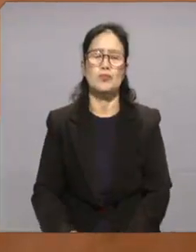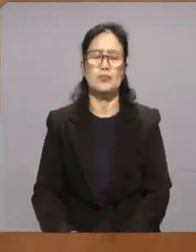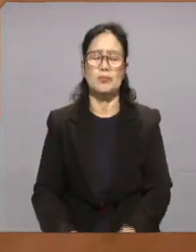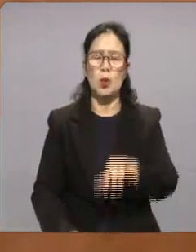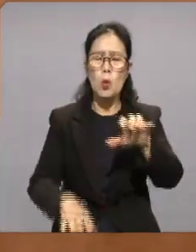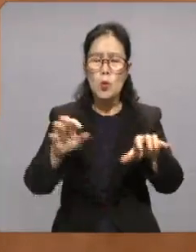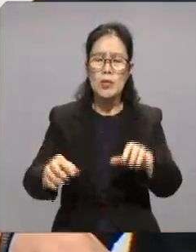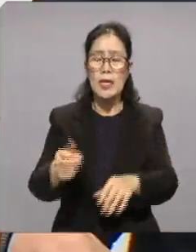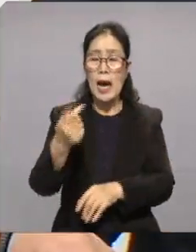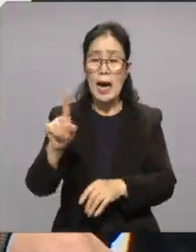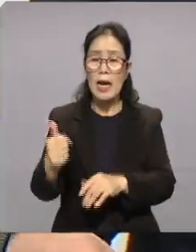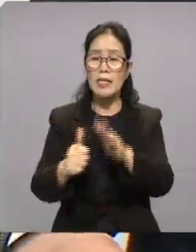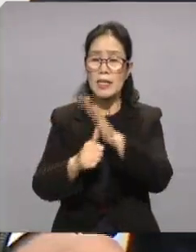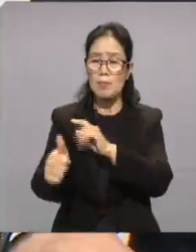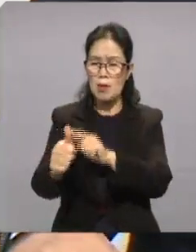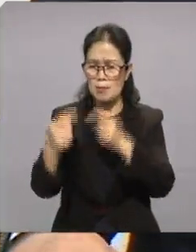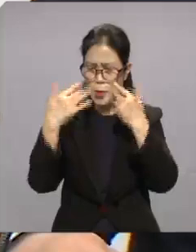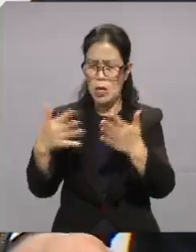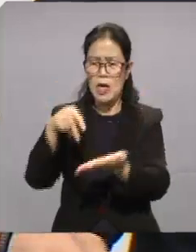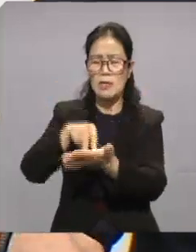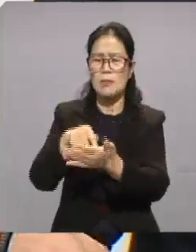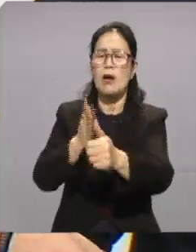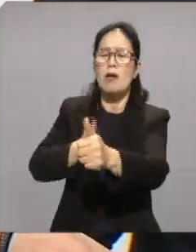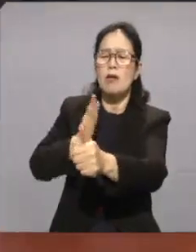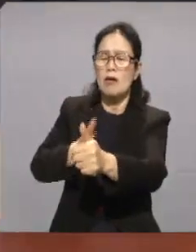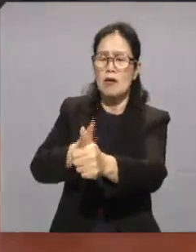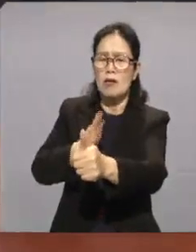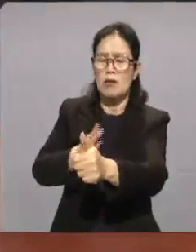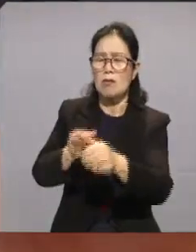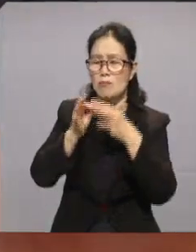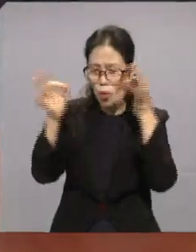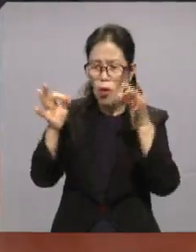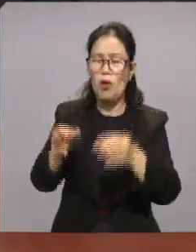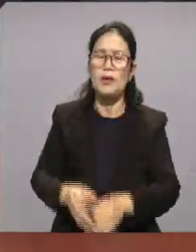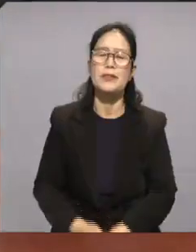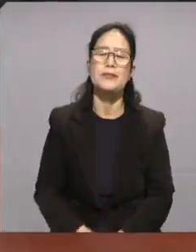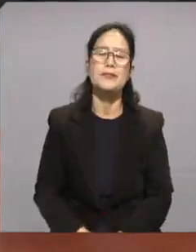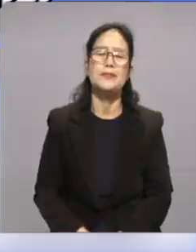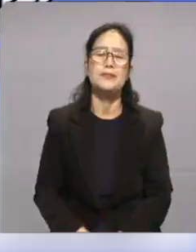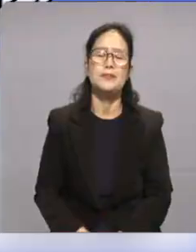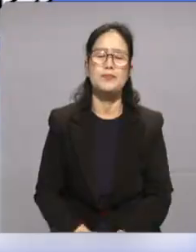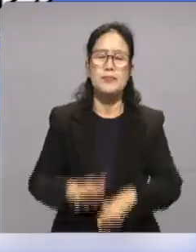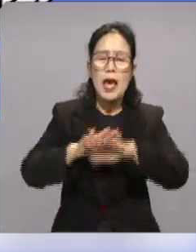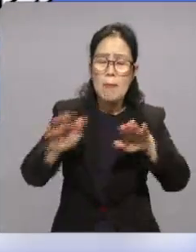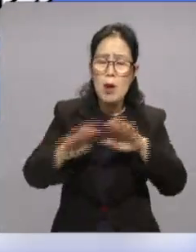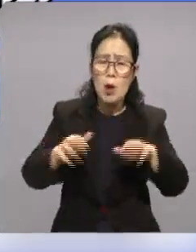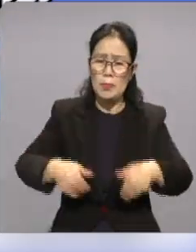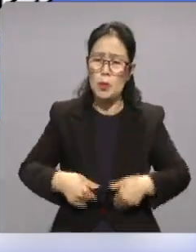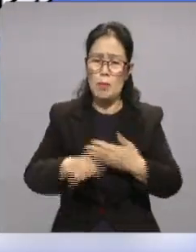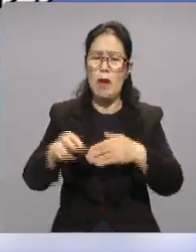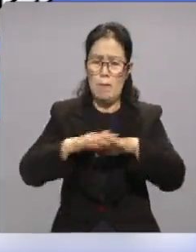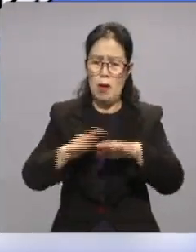곳곳에서는 한동훈 대표에게 명확한 입장 표명을 요구하는 목소리가 터져나왔습니다 해명할 일이 있으면 해명하고